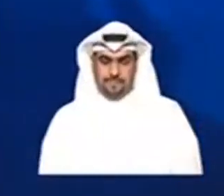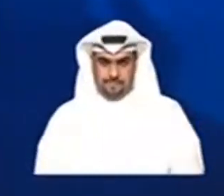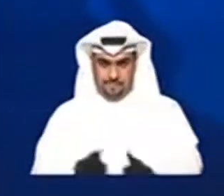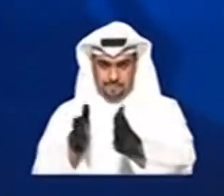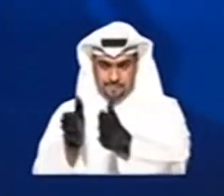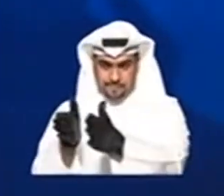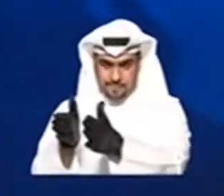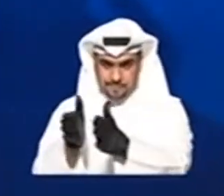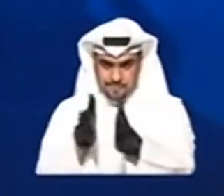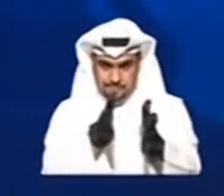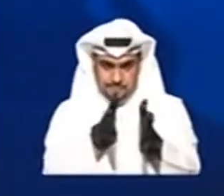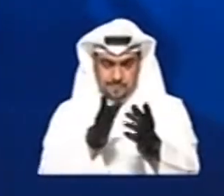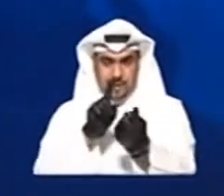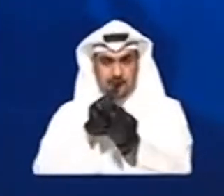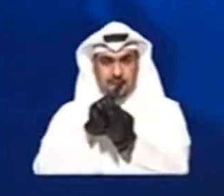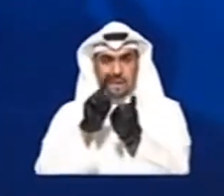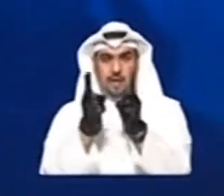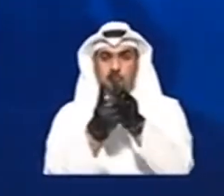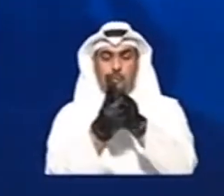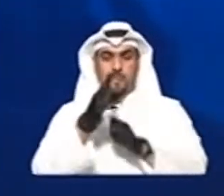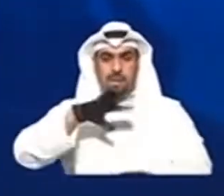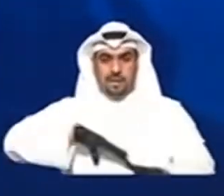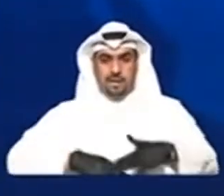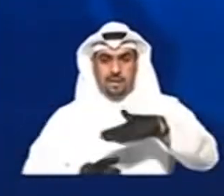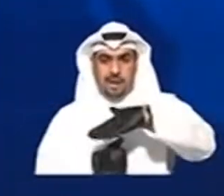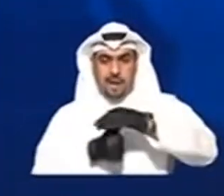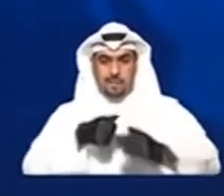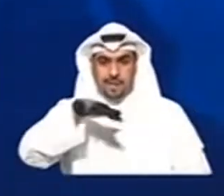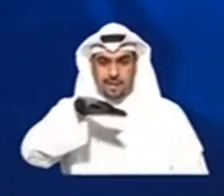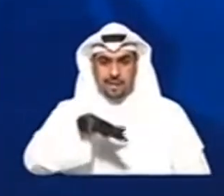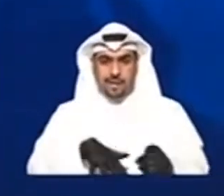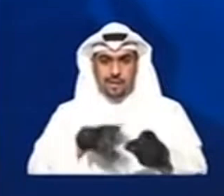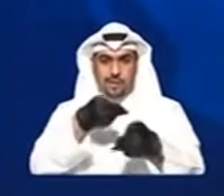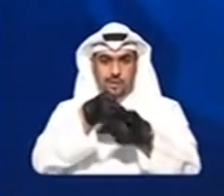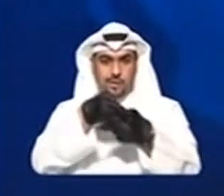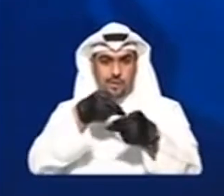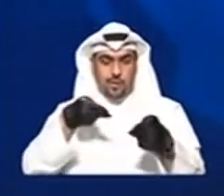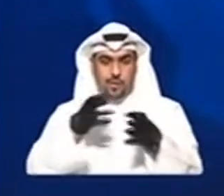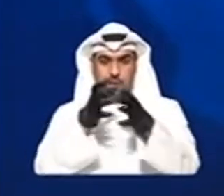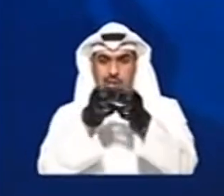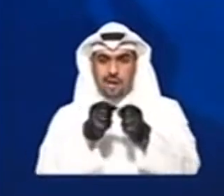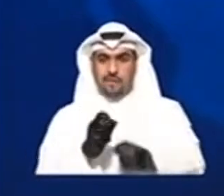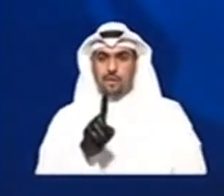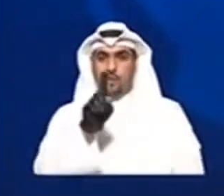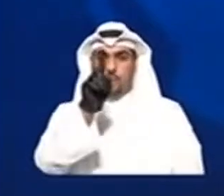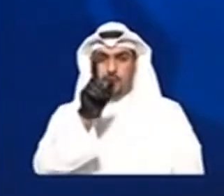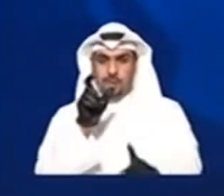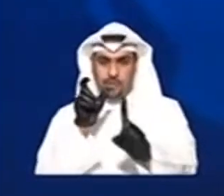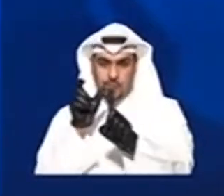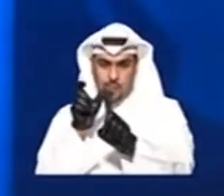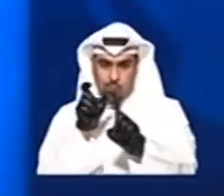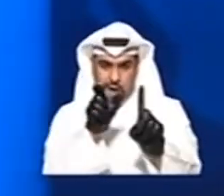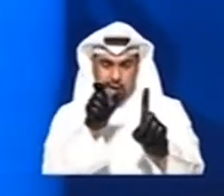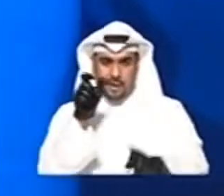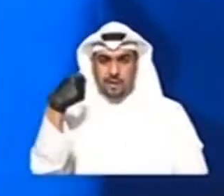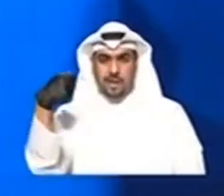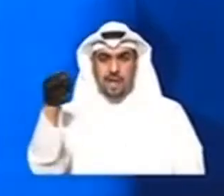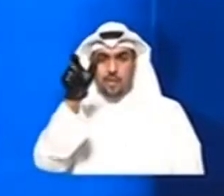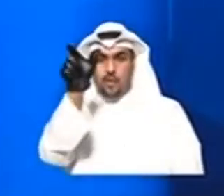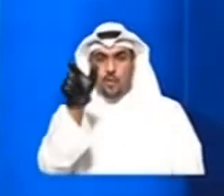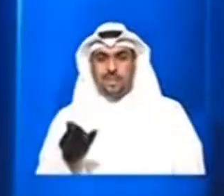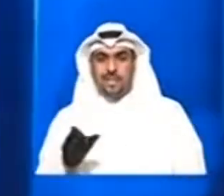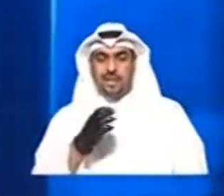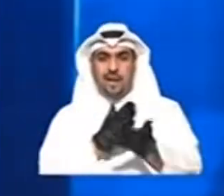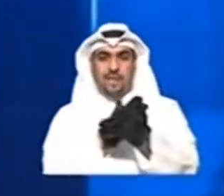ترأس ممثل حضرة صاحب السمو أمير البلاد الشيخ صباح الأحمد الجابر الصباح حفظه الله ورعاه وزير الخارجية الشيخ الدكتور أحمد